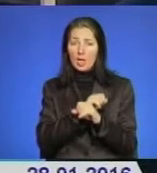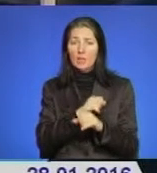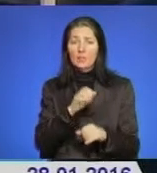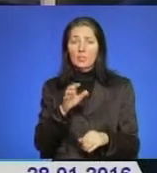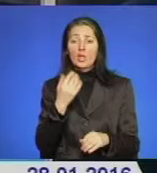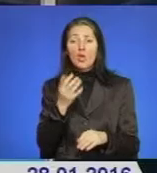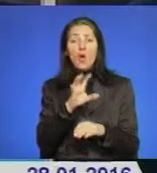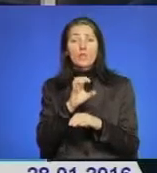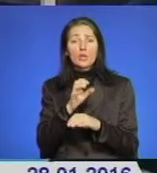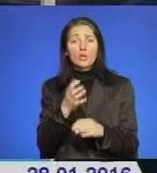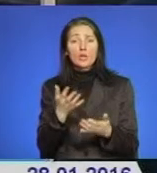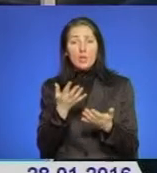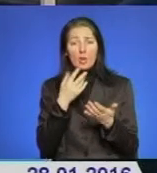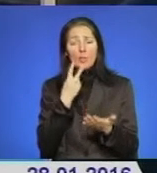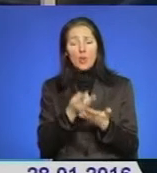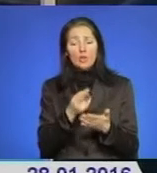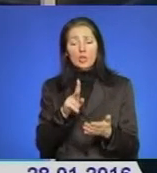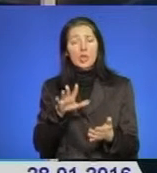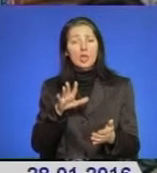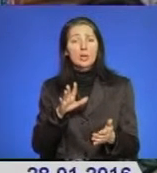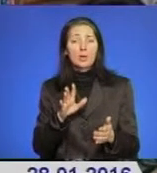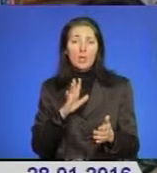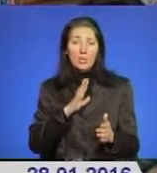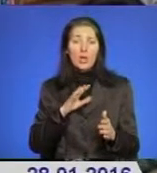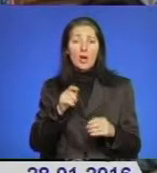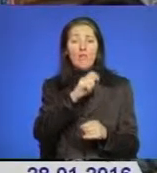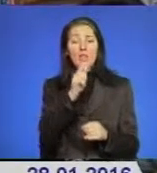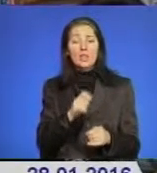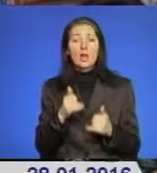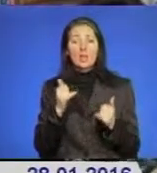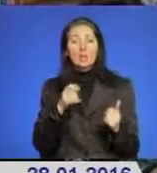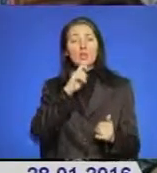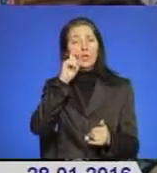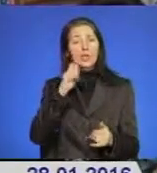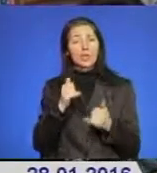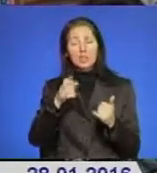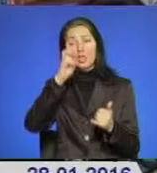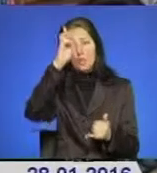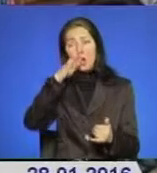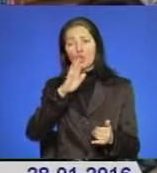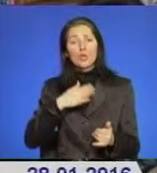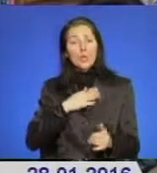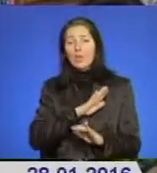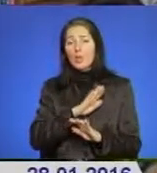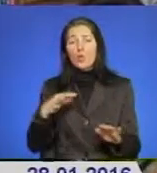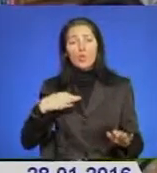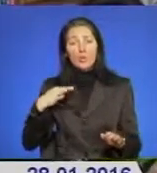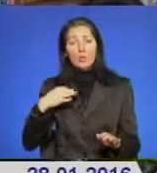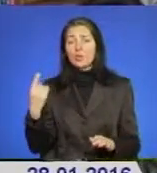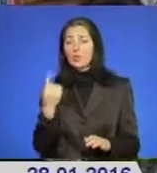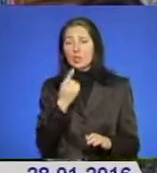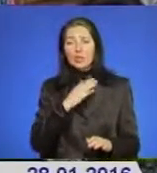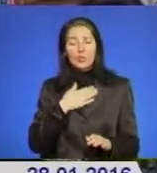світлина висвітлена, як прийшла війна. І заради України, заради Бога, щоб ми не були байдужі. Єдине, щоб ми не були байдужі